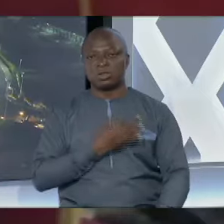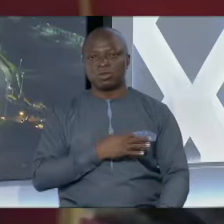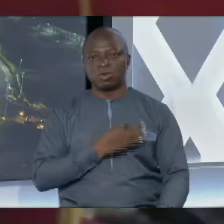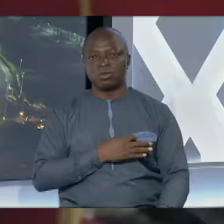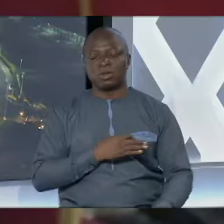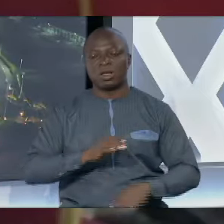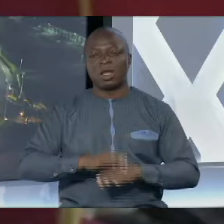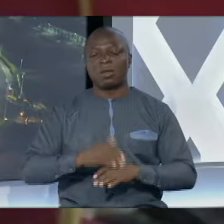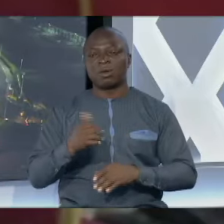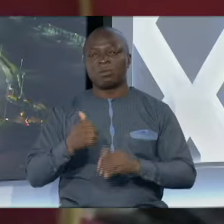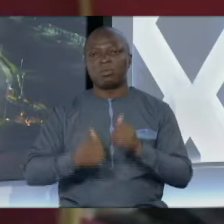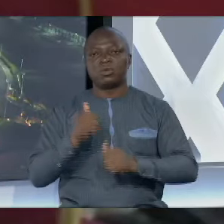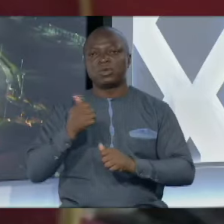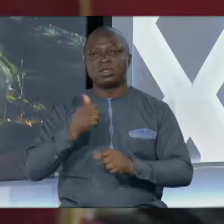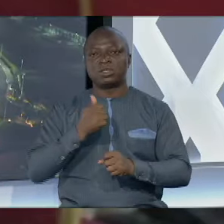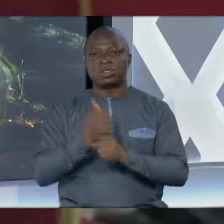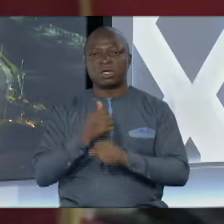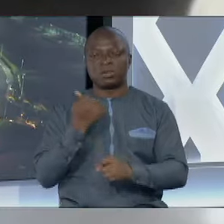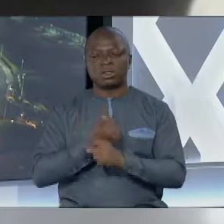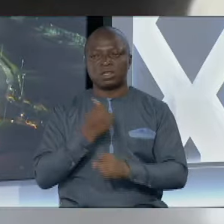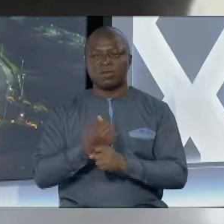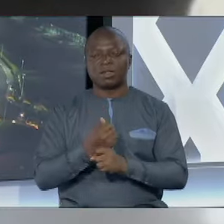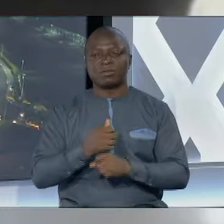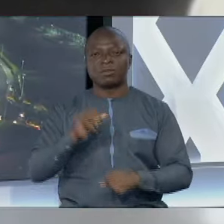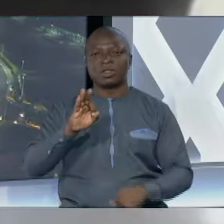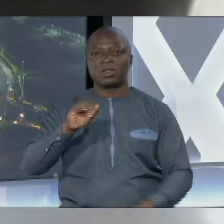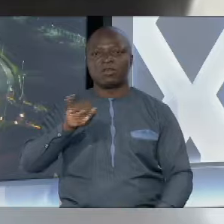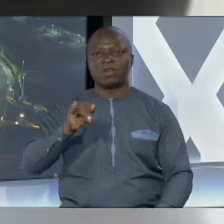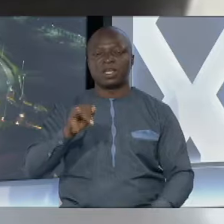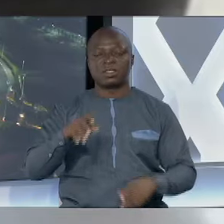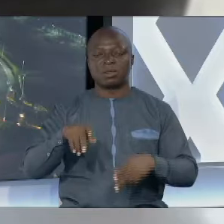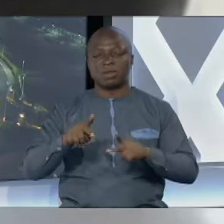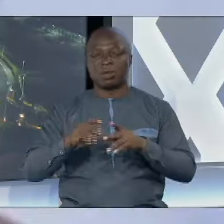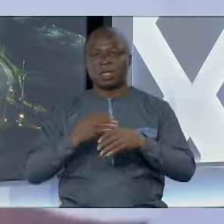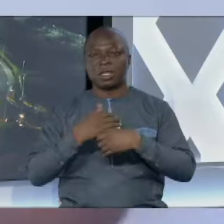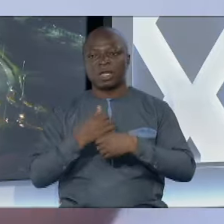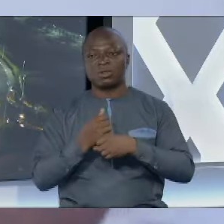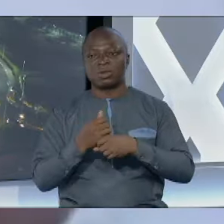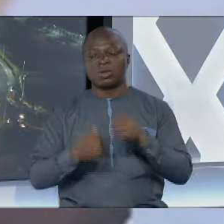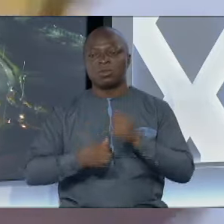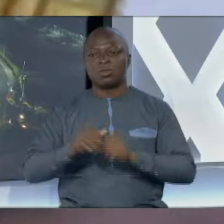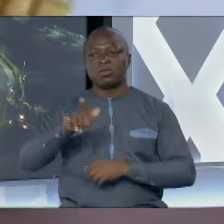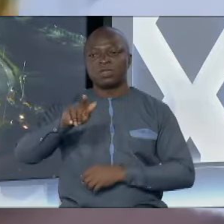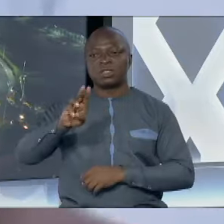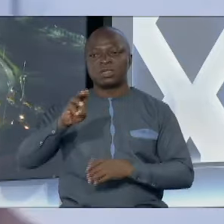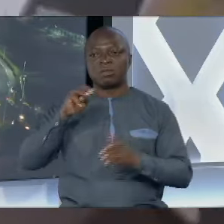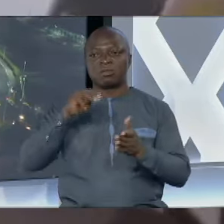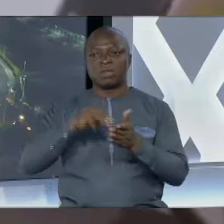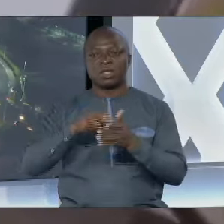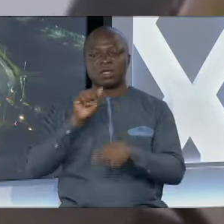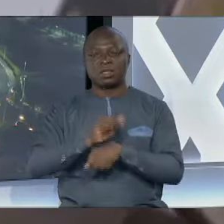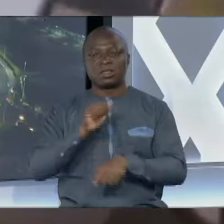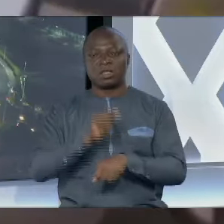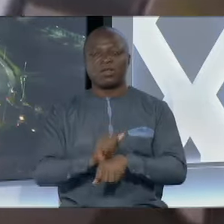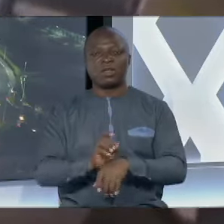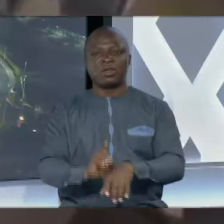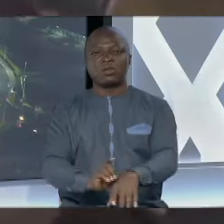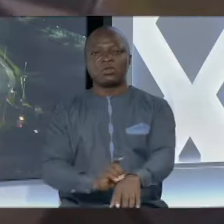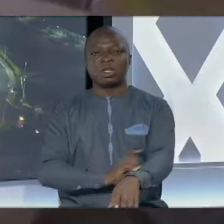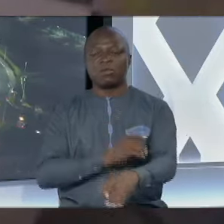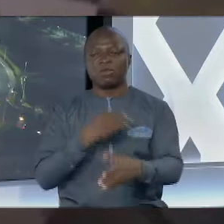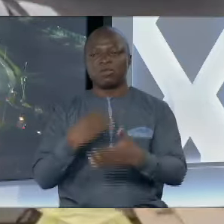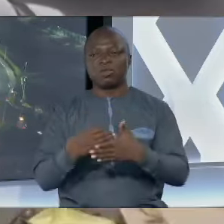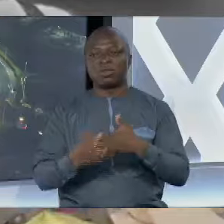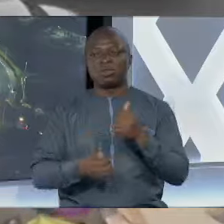Après plus d'une décennie d'activités, le FAEJE a permis la création de plus de 26 000 emplois durables pour un financement de